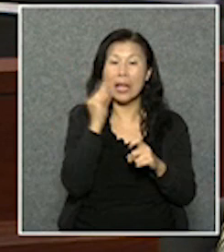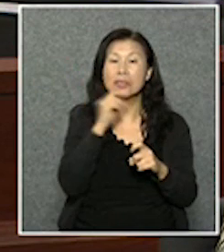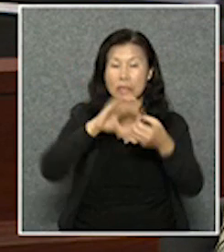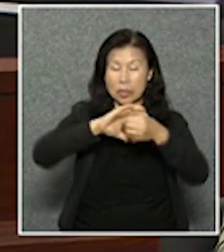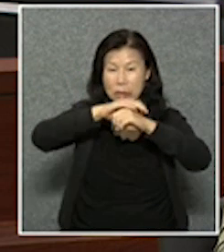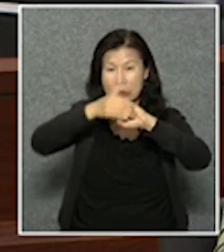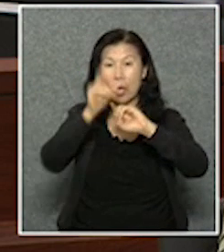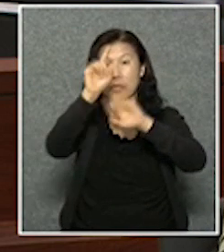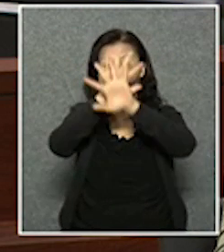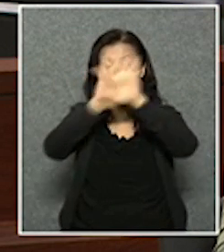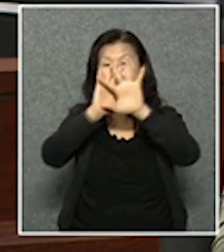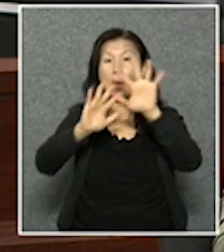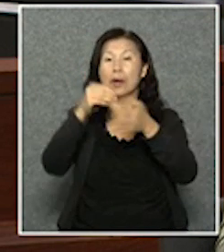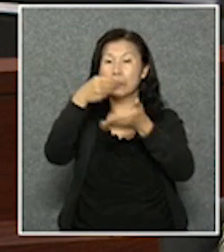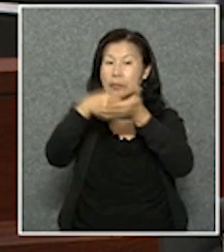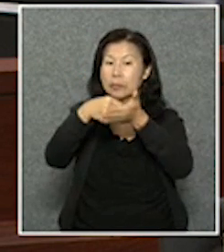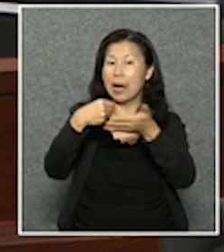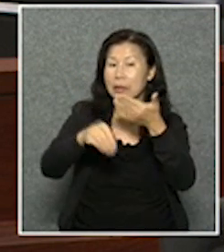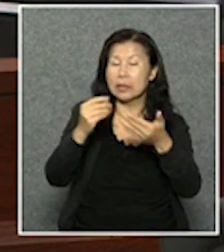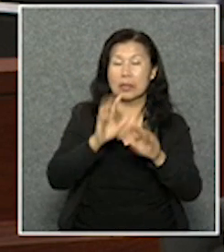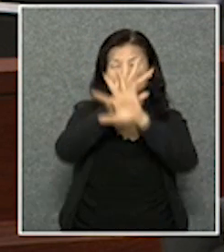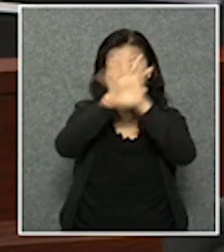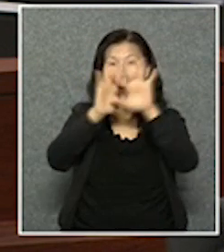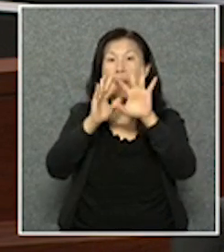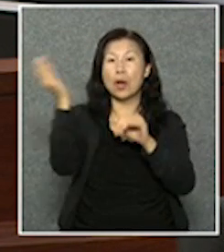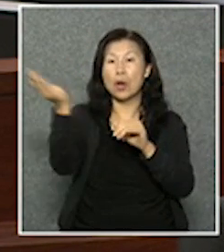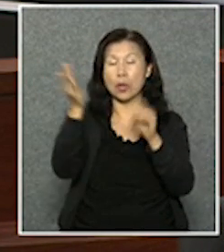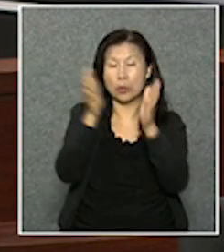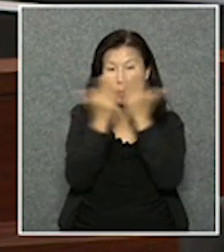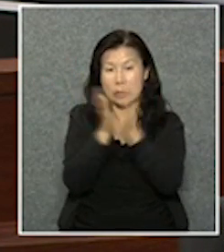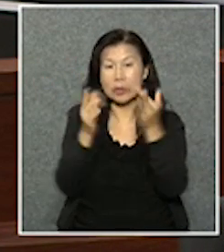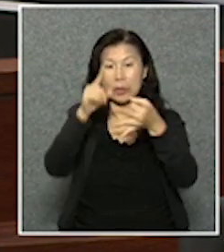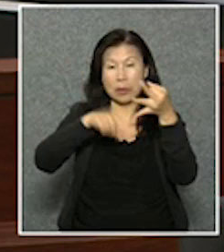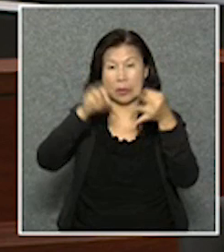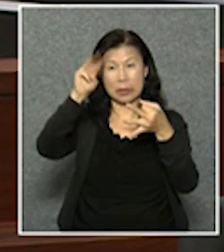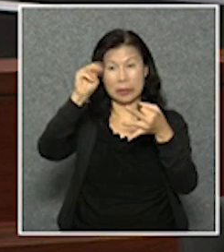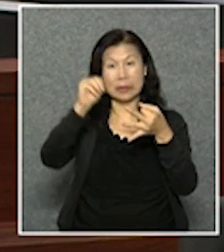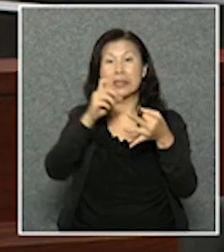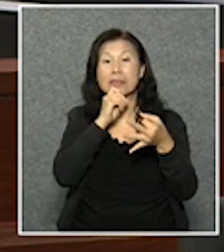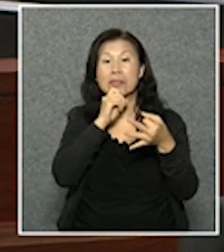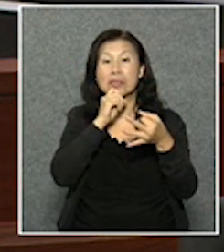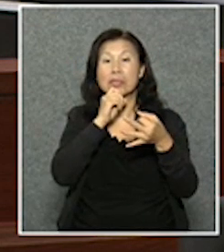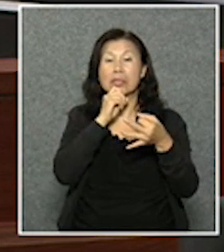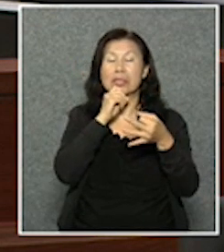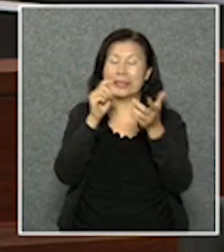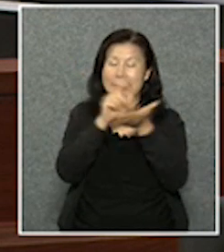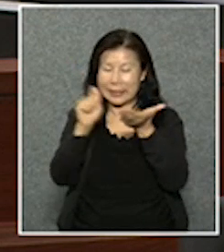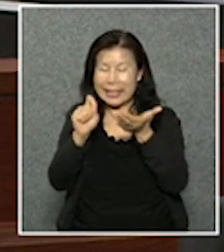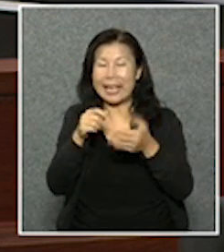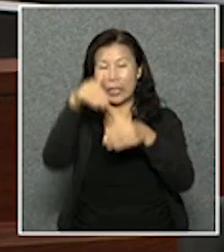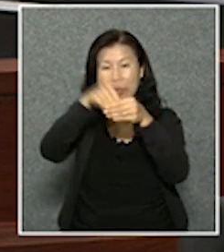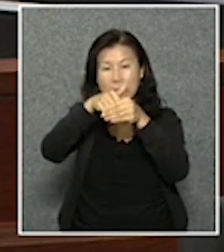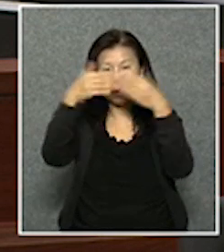全球網上消費者調查以及網上旅遊雜誌Smart Travel Asia 舉辦的讀者投票選舉之